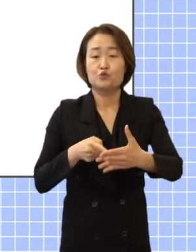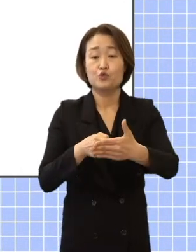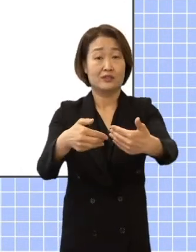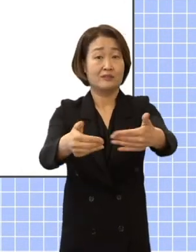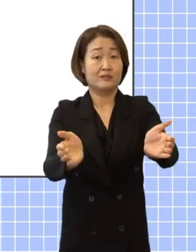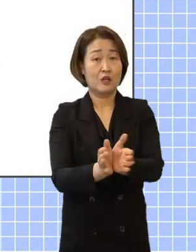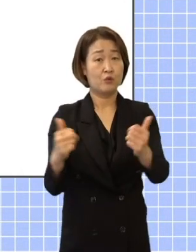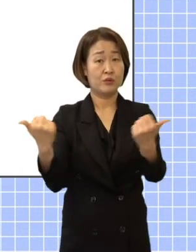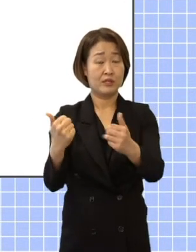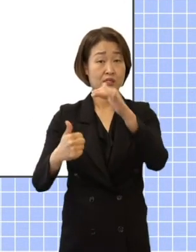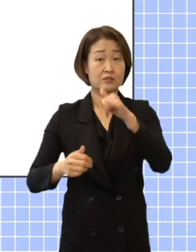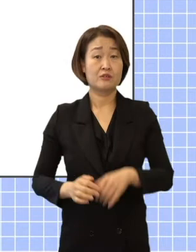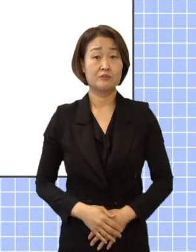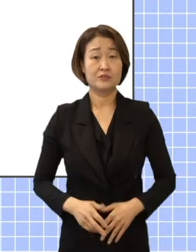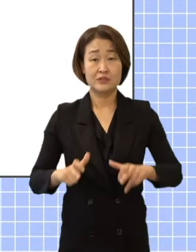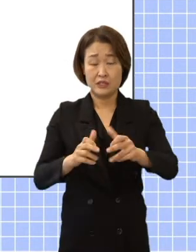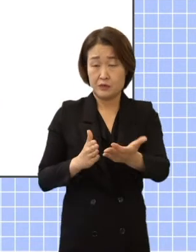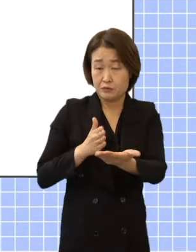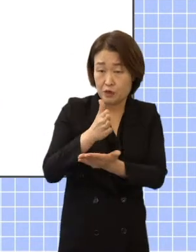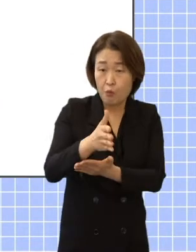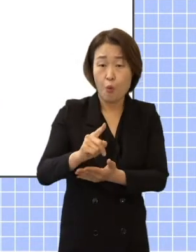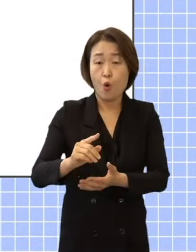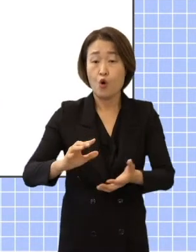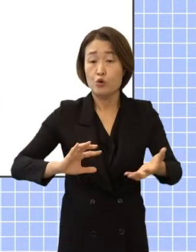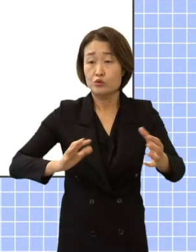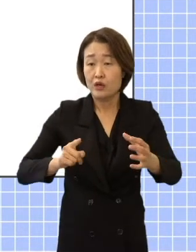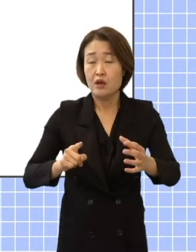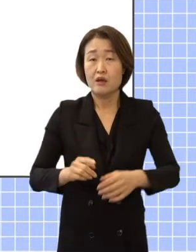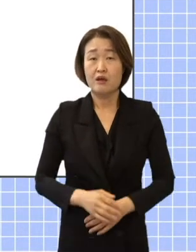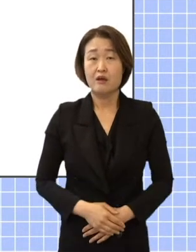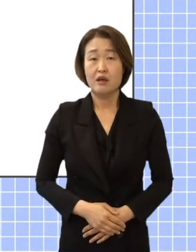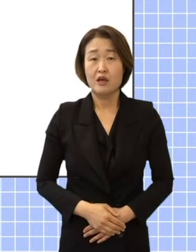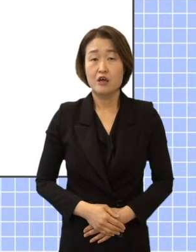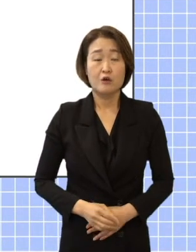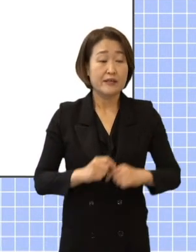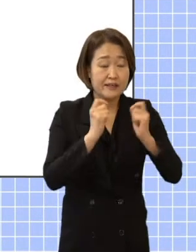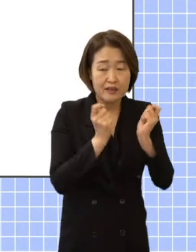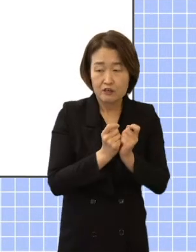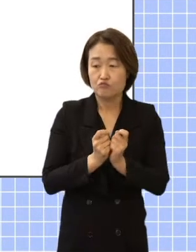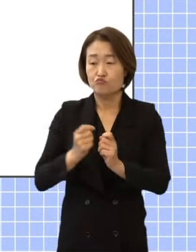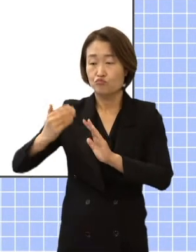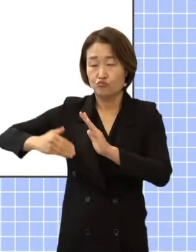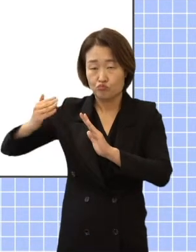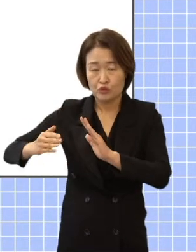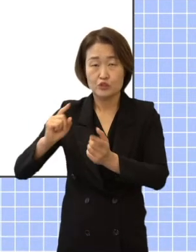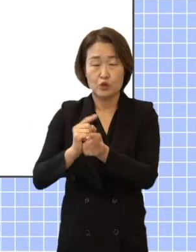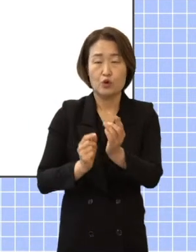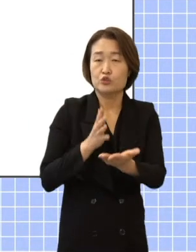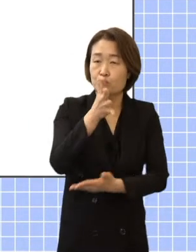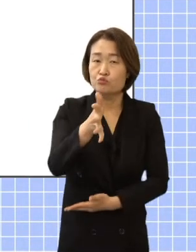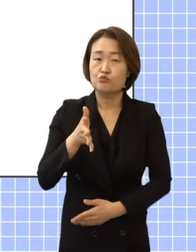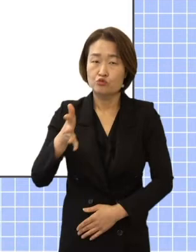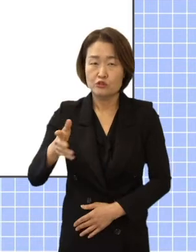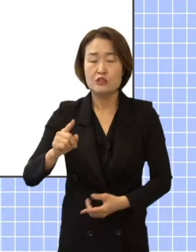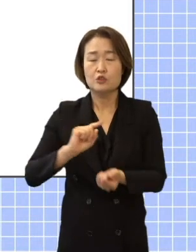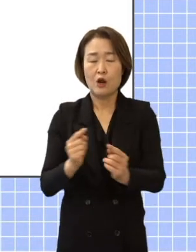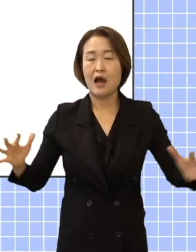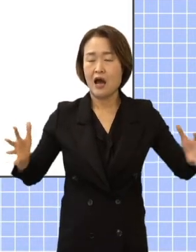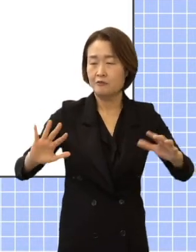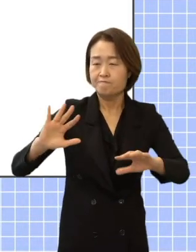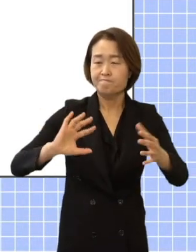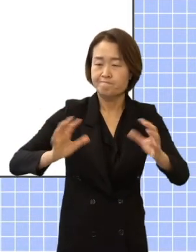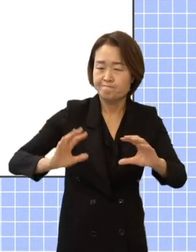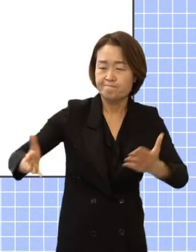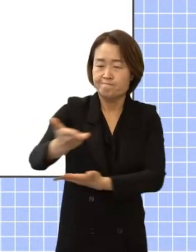추진단 회의가 있습니다. 장애 국제 분야의 정부 부처와 민간 전문가 간 교류와 협력을 도모하는